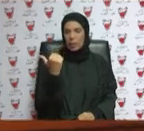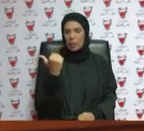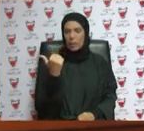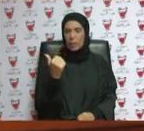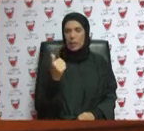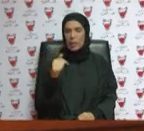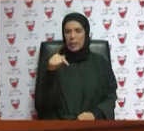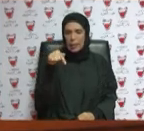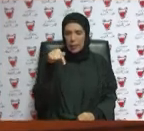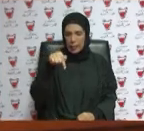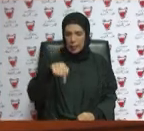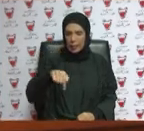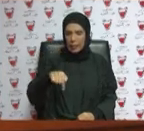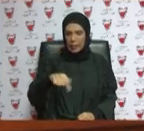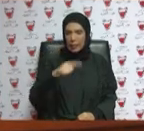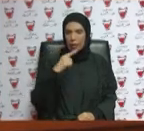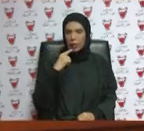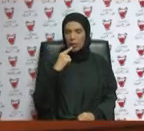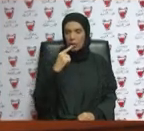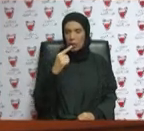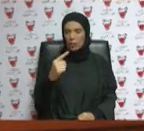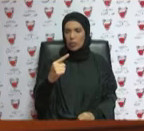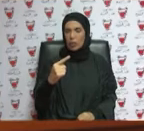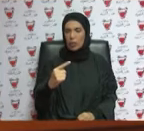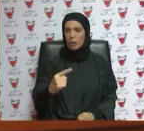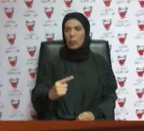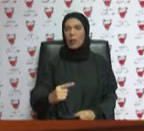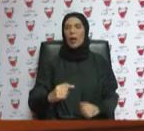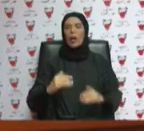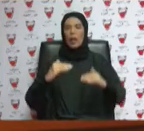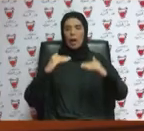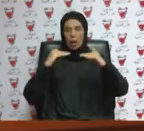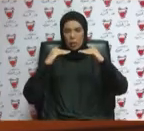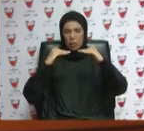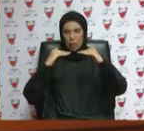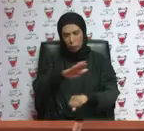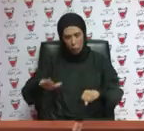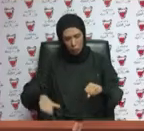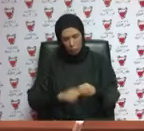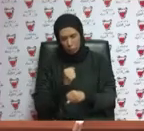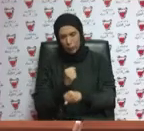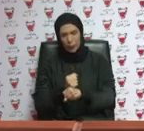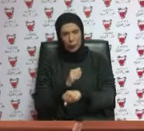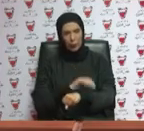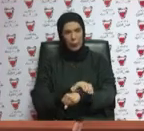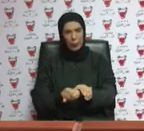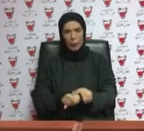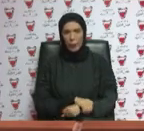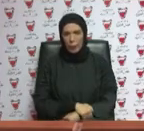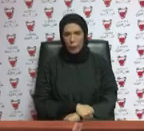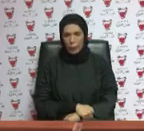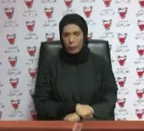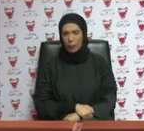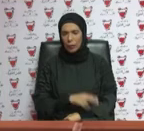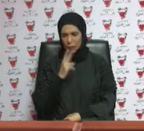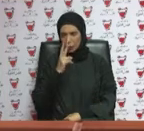يعني يعانون وما حد أو الكل مقدر جهودهم، ولكن يلمس